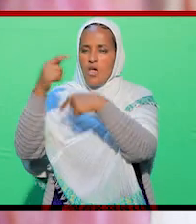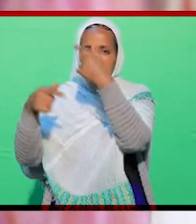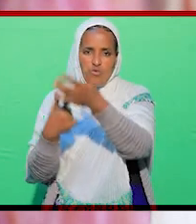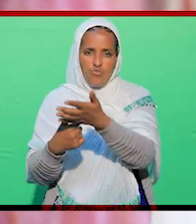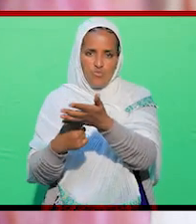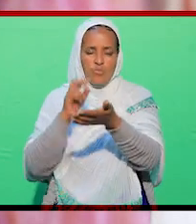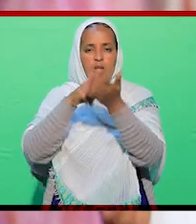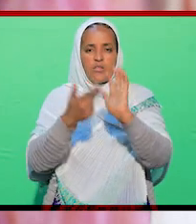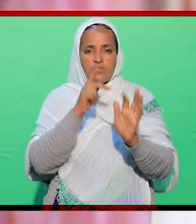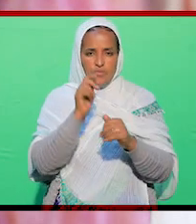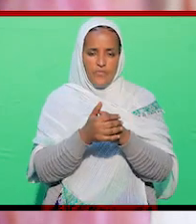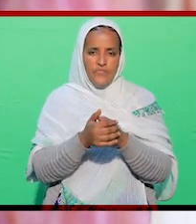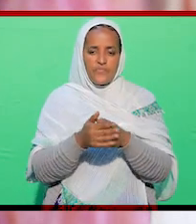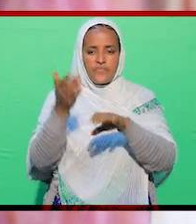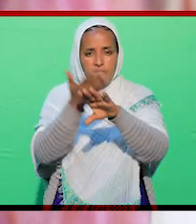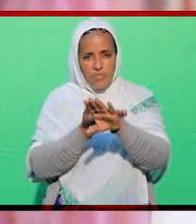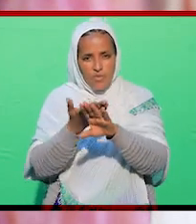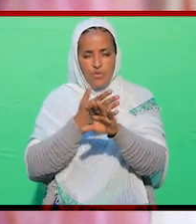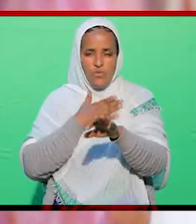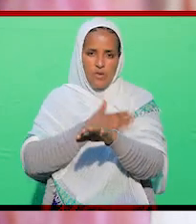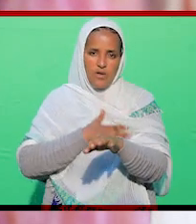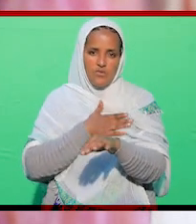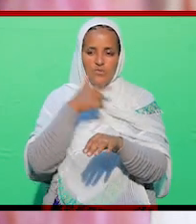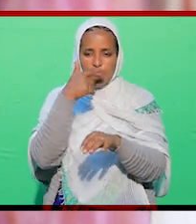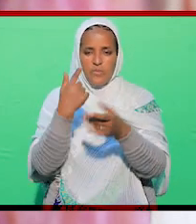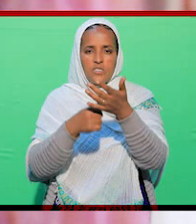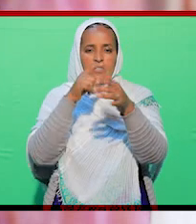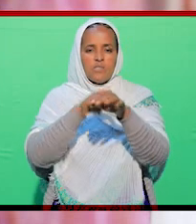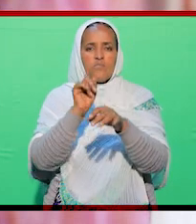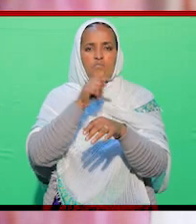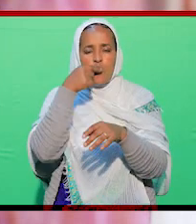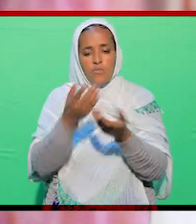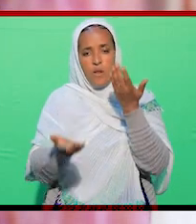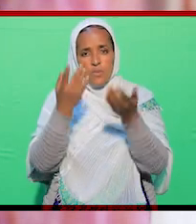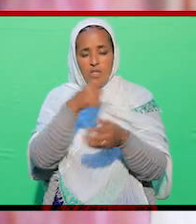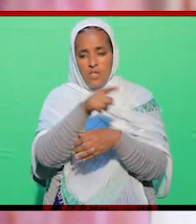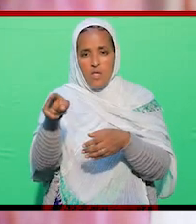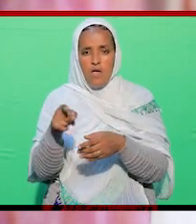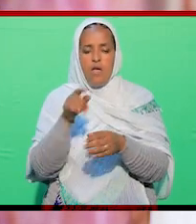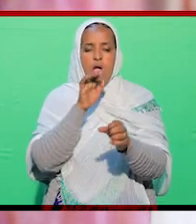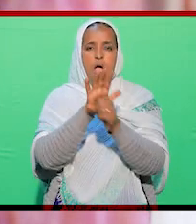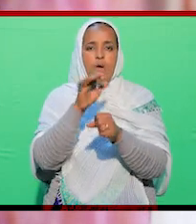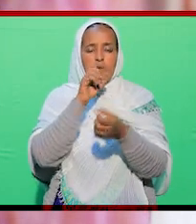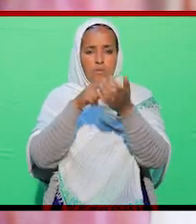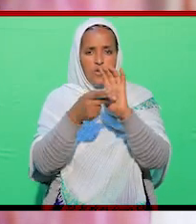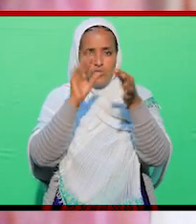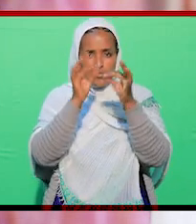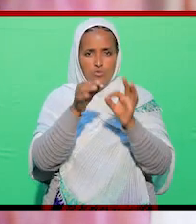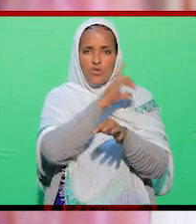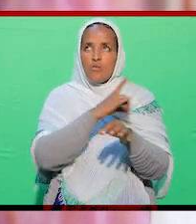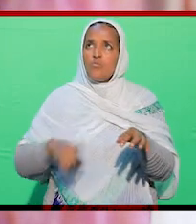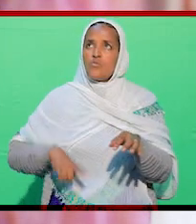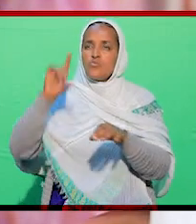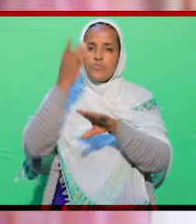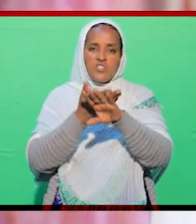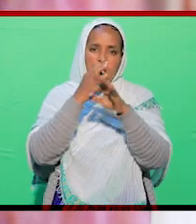ምልጃ ሄዱ ነው። አማልዱን አሉ ማለት ነው። አማልዱን በዚህ ጊዜ እነዚያ ምን አሉ? ምናልባት ለእኛም ለእናንተ ባይበቃ ማለት